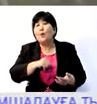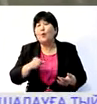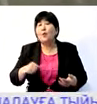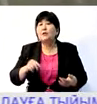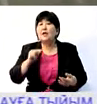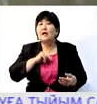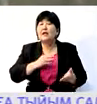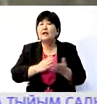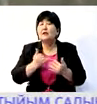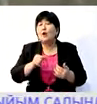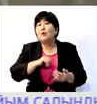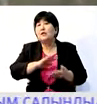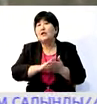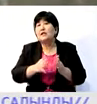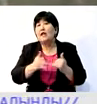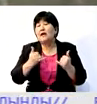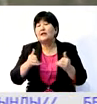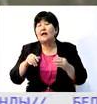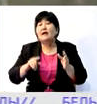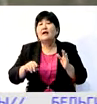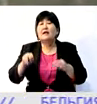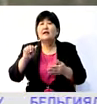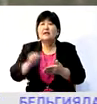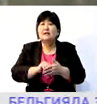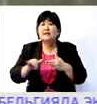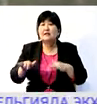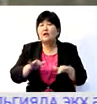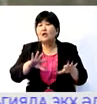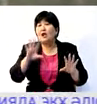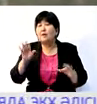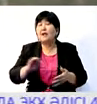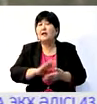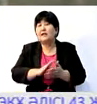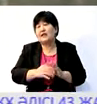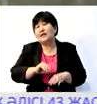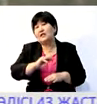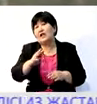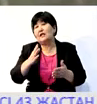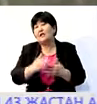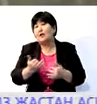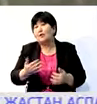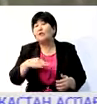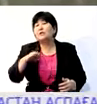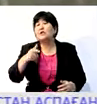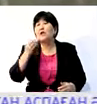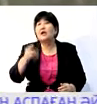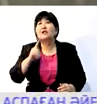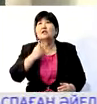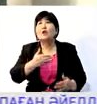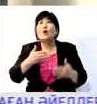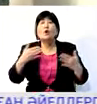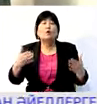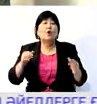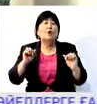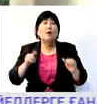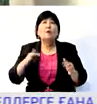қызмет көрсету, өзіне жағдай жасау, өзінің іс-қағаздарын жасау үшін барлық жағдайлар жасалған. Бұл біздің жалағаш жастар үшін үлкен мүмкіндік.